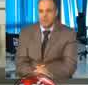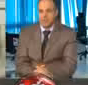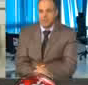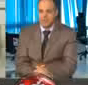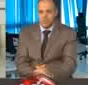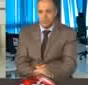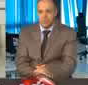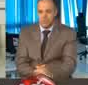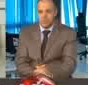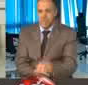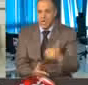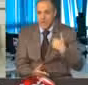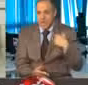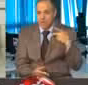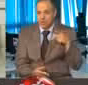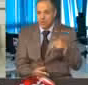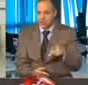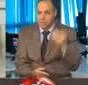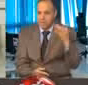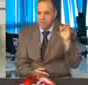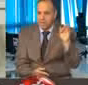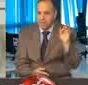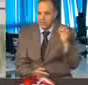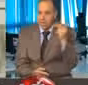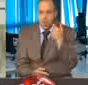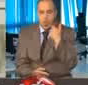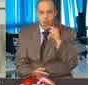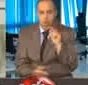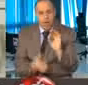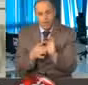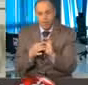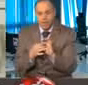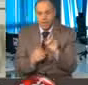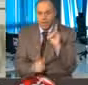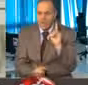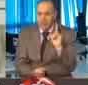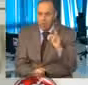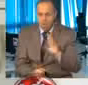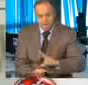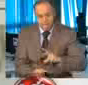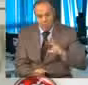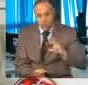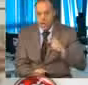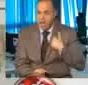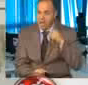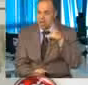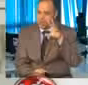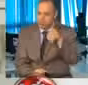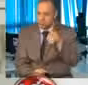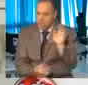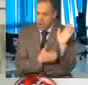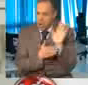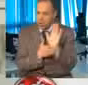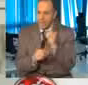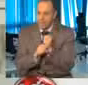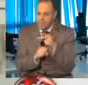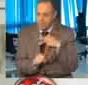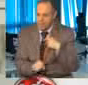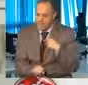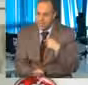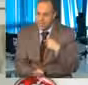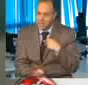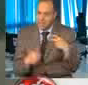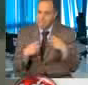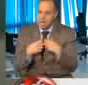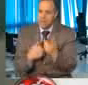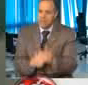أنا هنا لأني أعتقد أن الفن لغة مشتركة، وفخور أيضا لأنني سأعرض أعمالي ضمن هذا